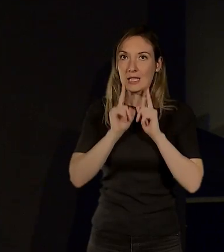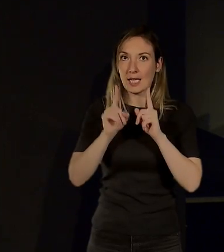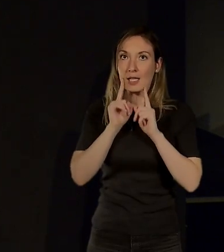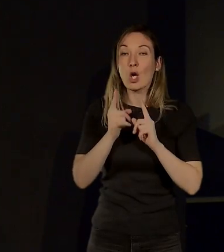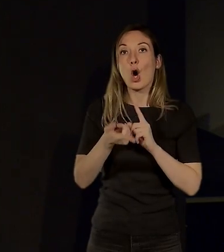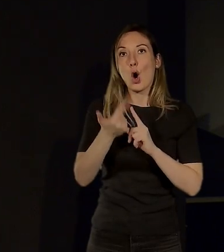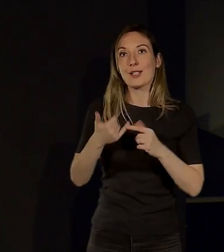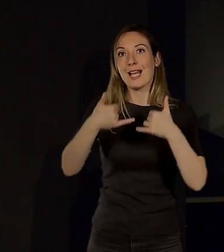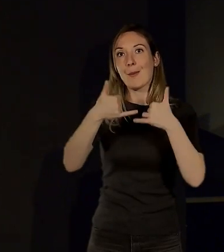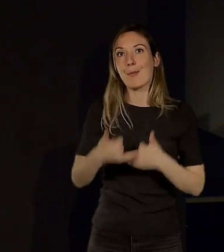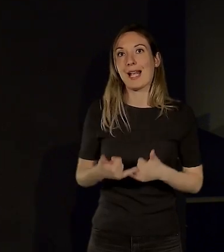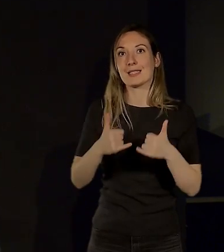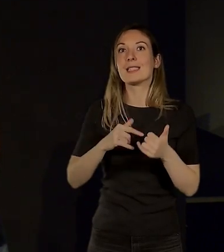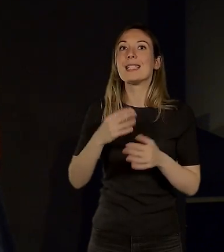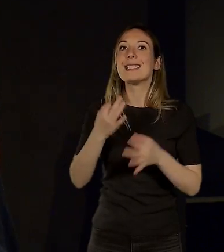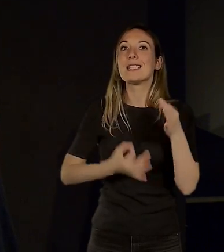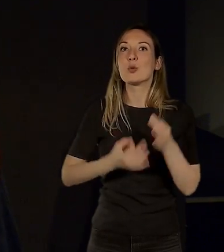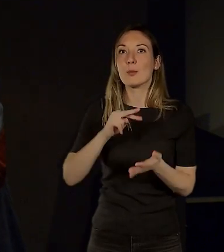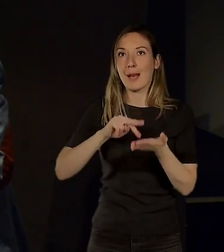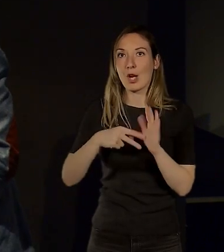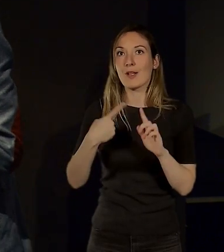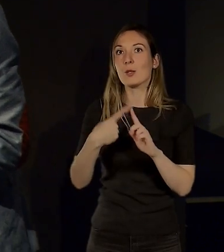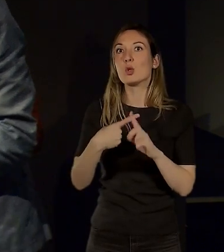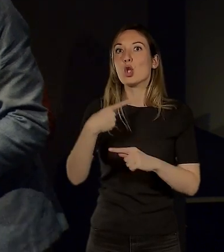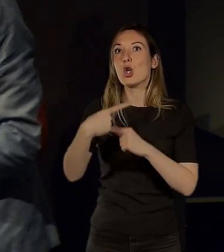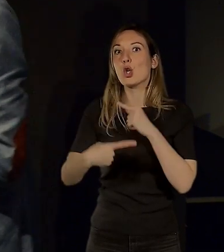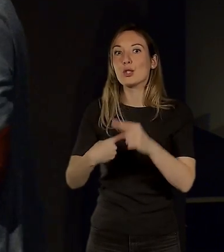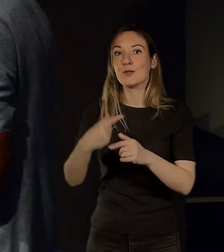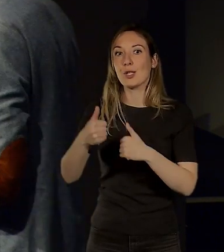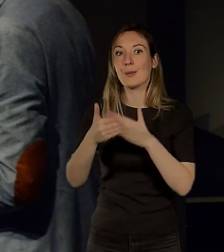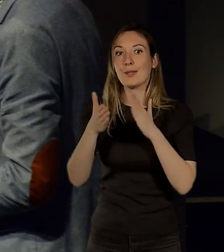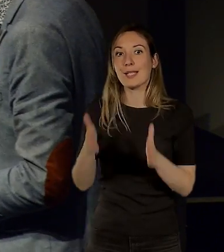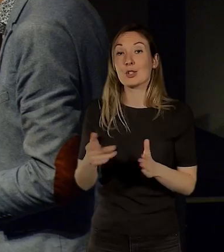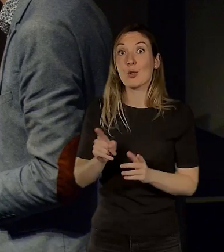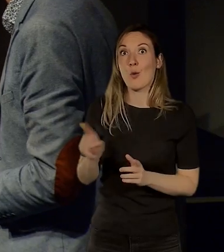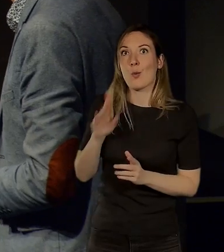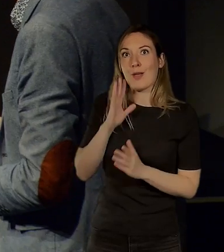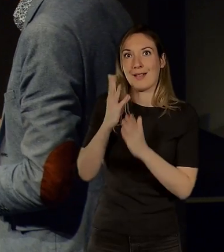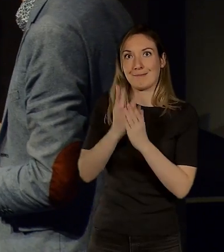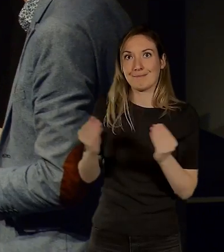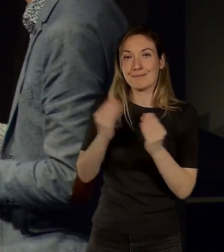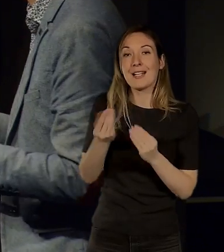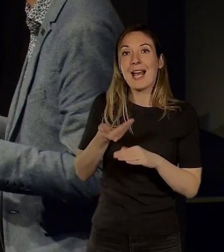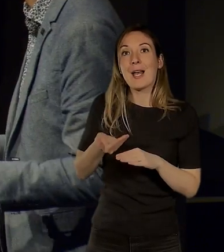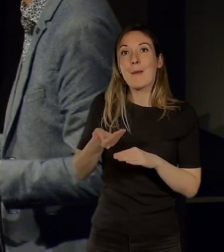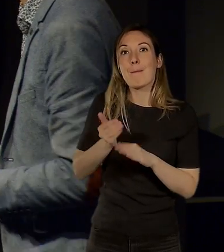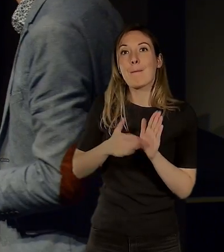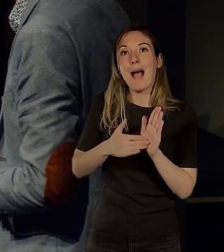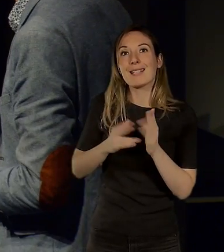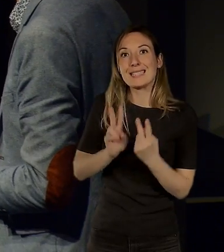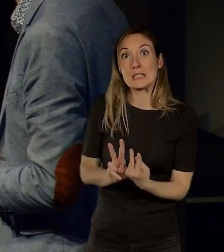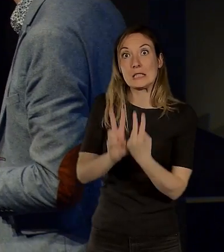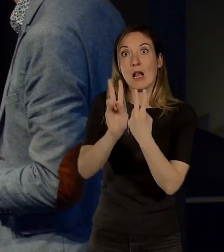Pražského institutu plánování a rozvoje města. A ten by nám měl představit, jak by se mohla magistrála proměnit